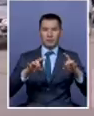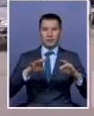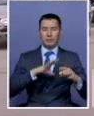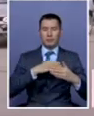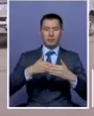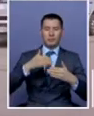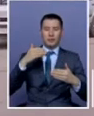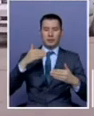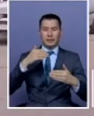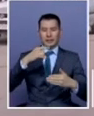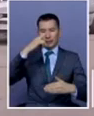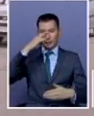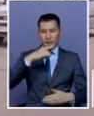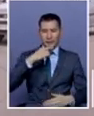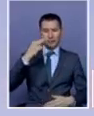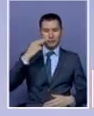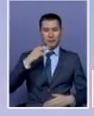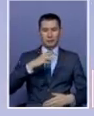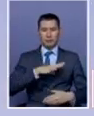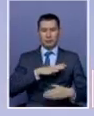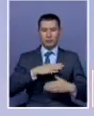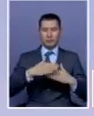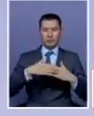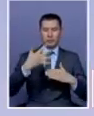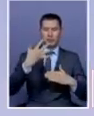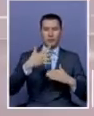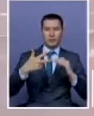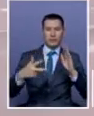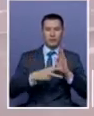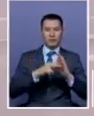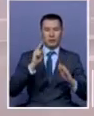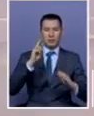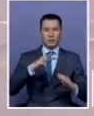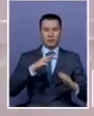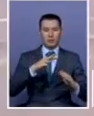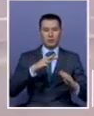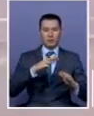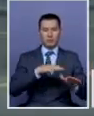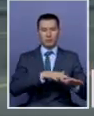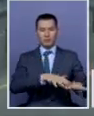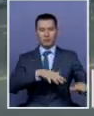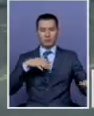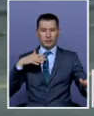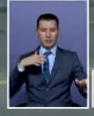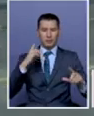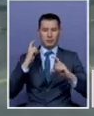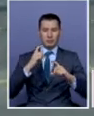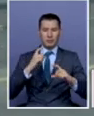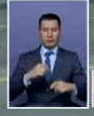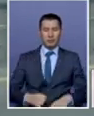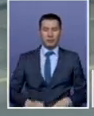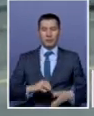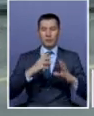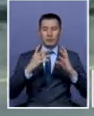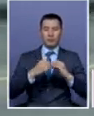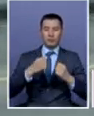на казахстанско-китайской границе образовался 58-километровый затор из 2300 грузовых автомобилей. В результате